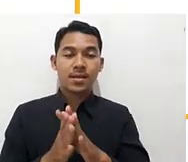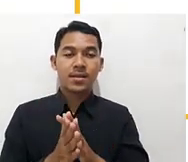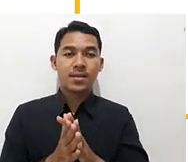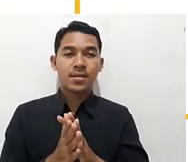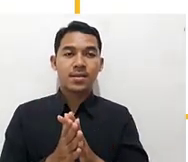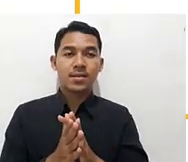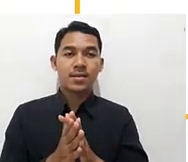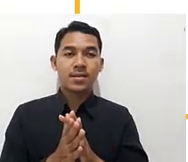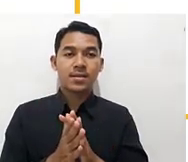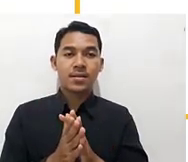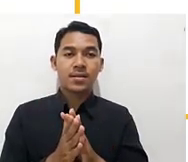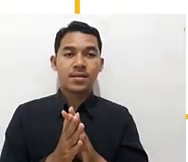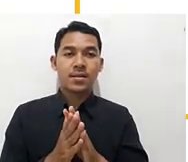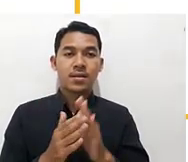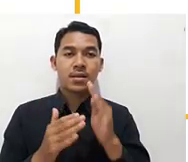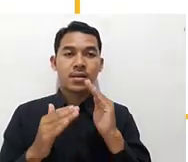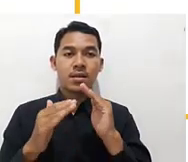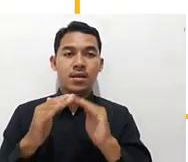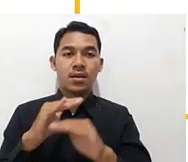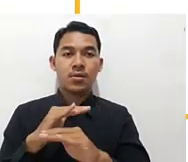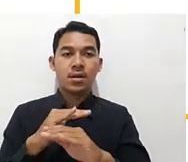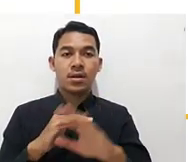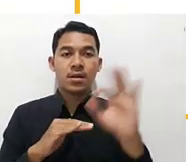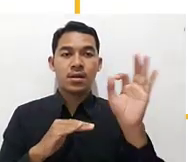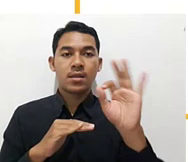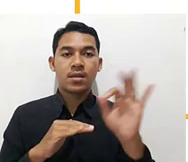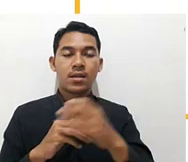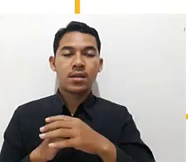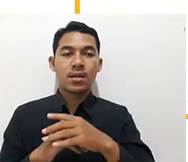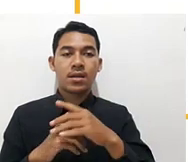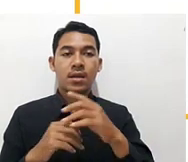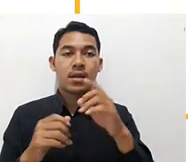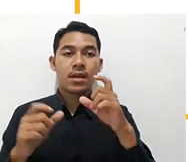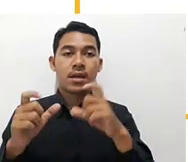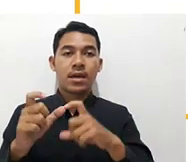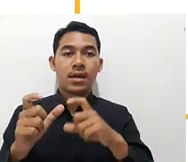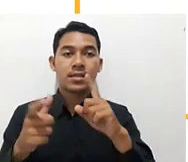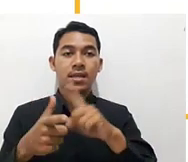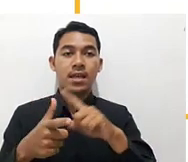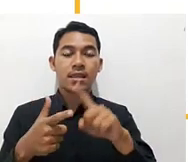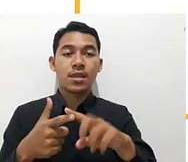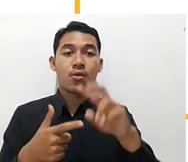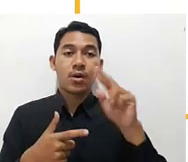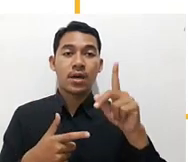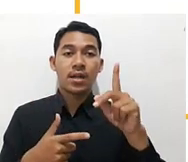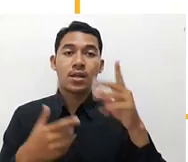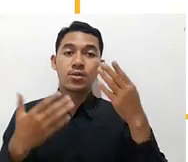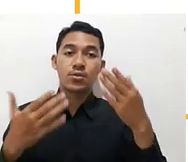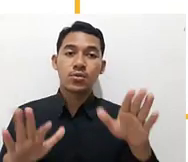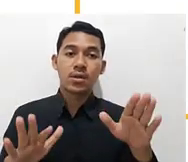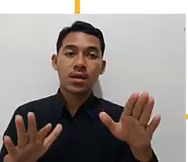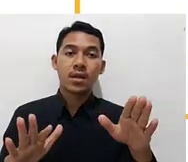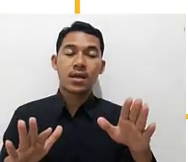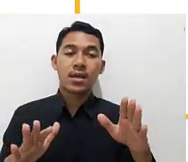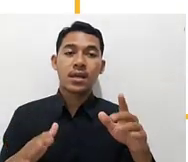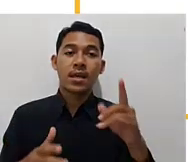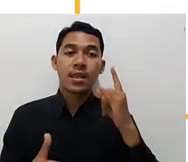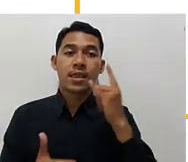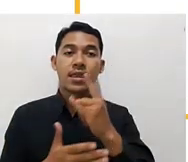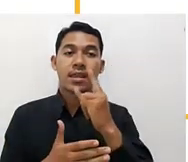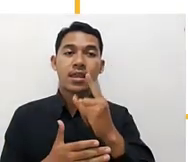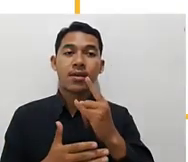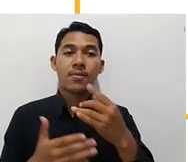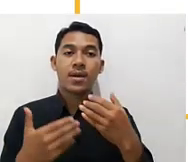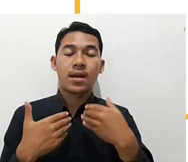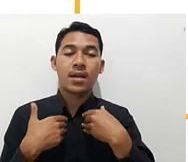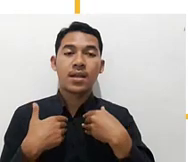apa? Keluarannya tuh nggak hanya ditentukan oleh input dari S dan R-nya aja gitu tuh. Jadi tetap ada apa ya